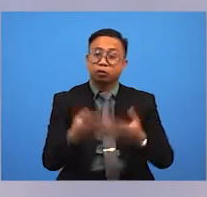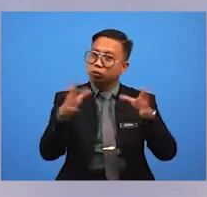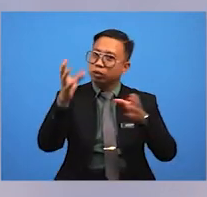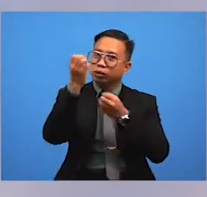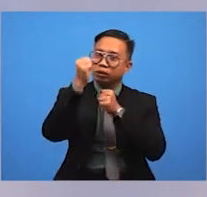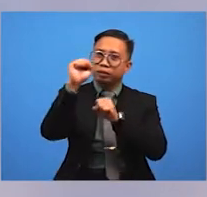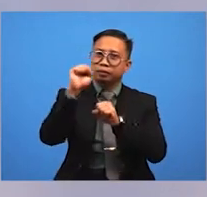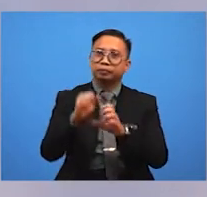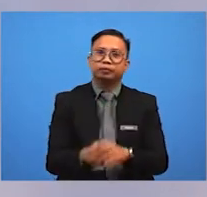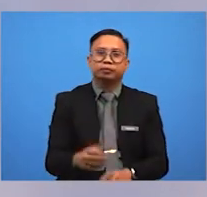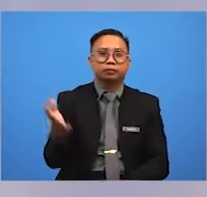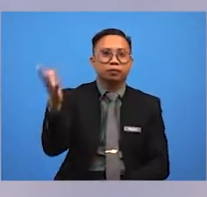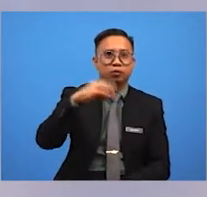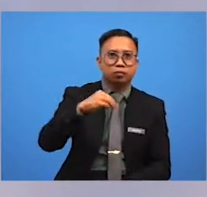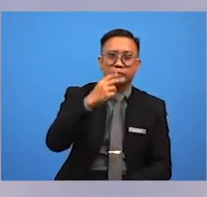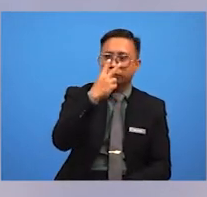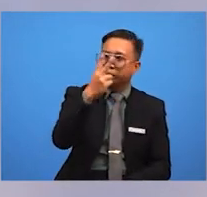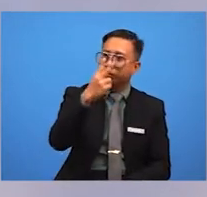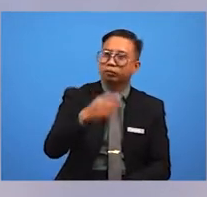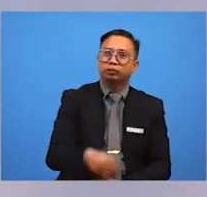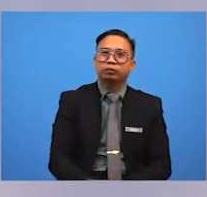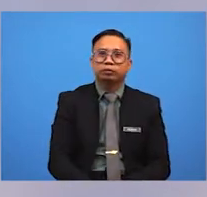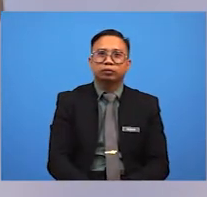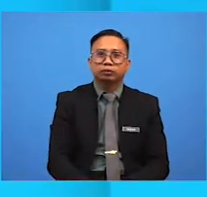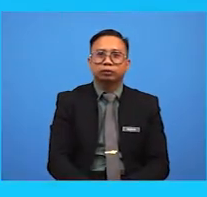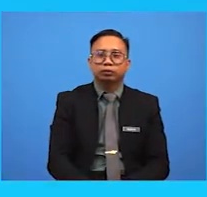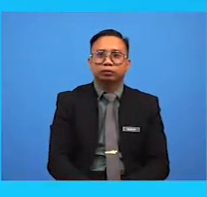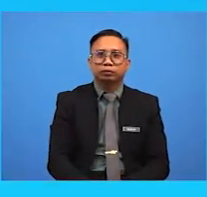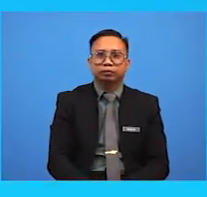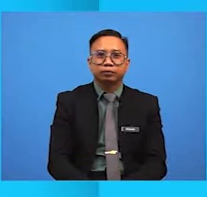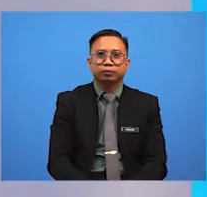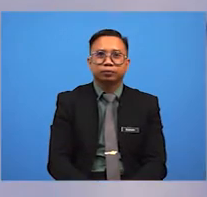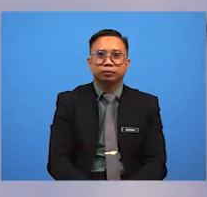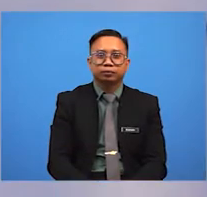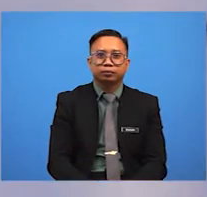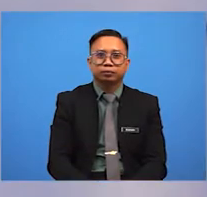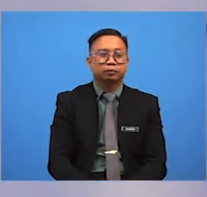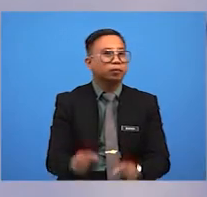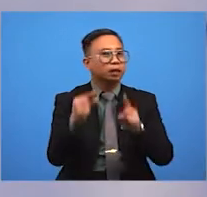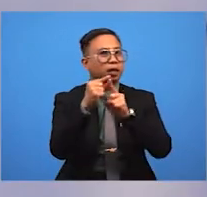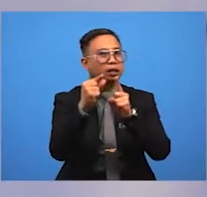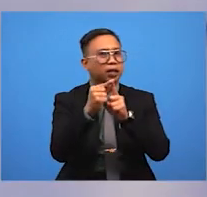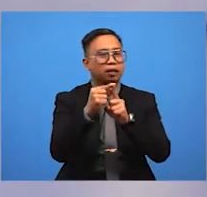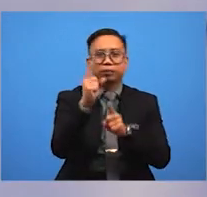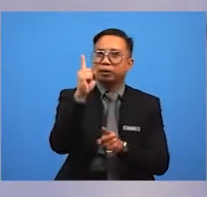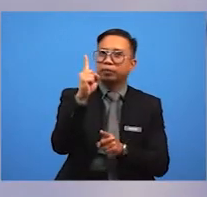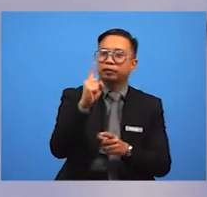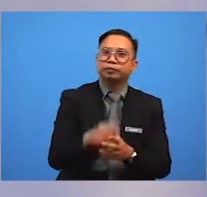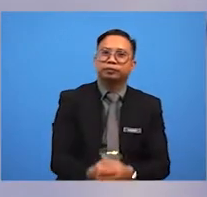bersedia? Jom kita bermain bersama-sama sekarang. Perkataan yang